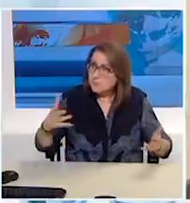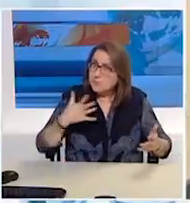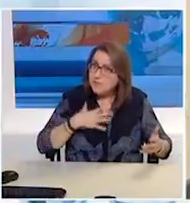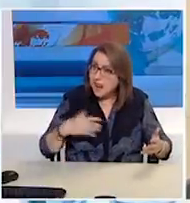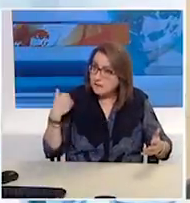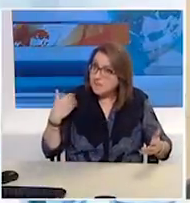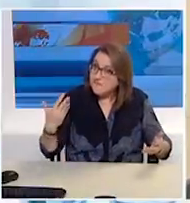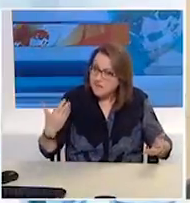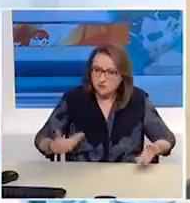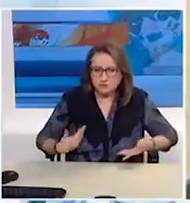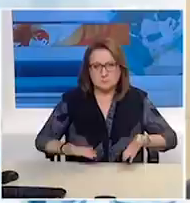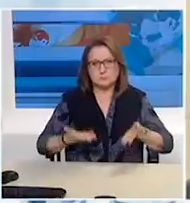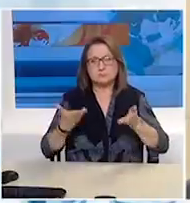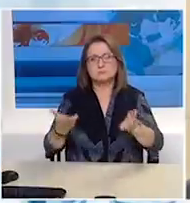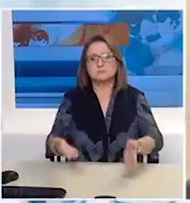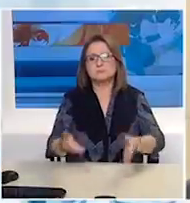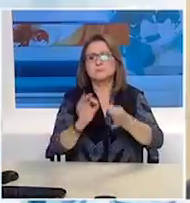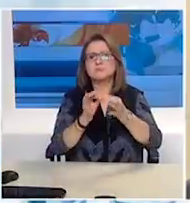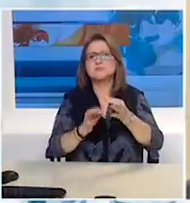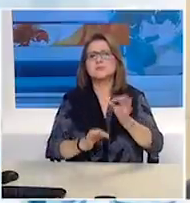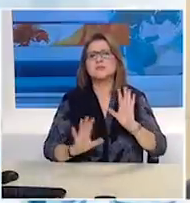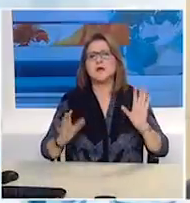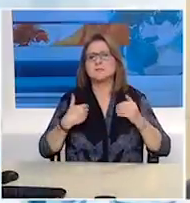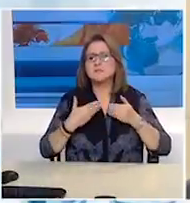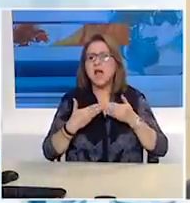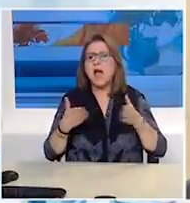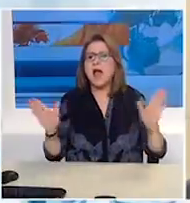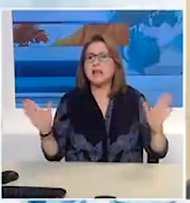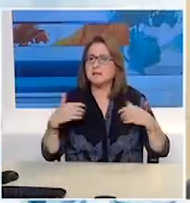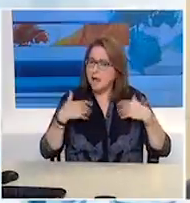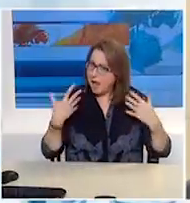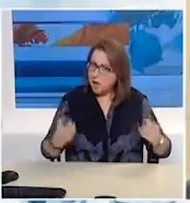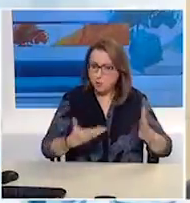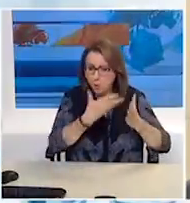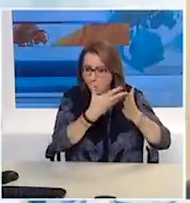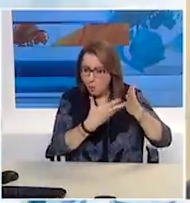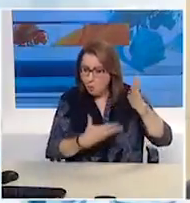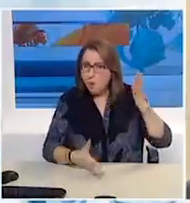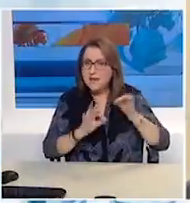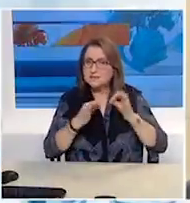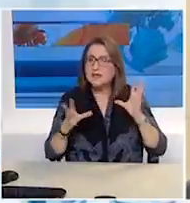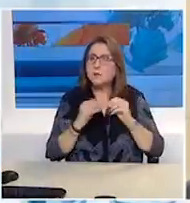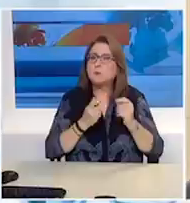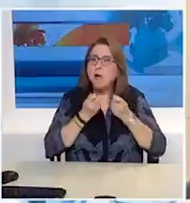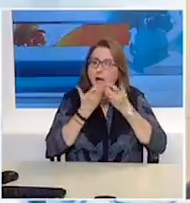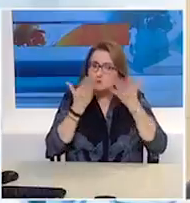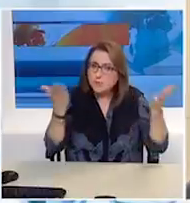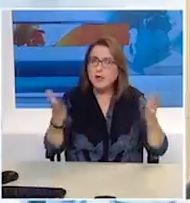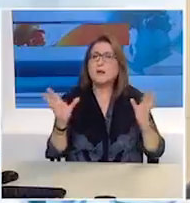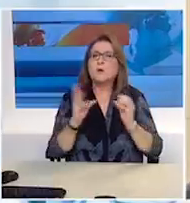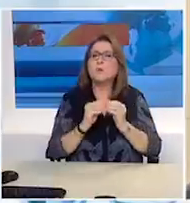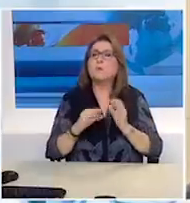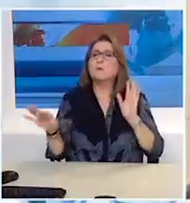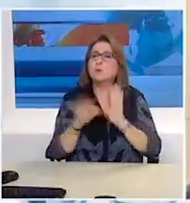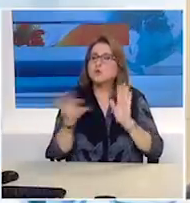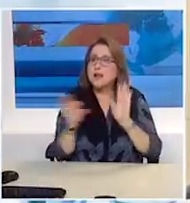στοιχεία έχουμε στη διάθεσή μας που αφορούν προμήθειες, δαπάνες, προσλήψεις, και αυτό θα τα παρουσιάσουμε